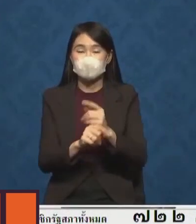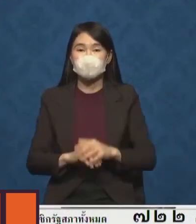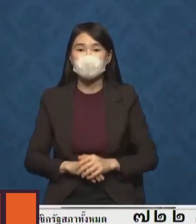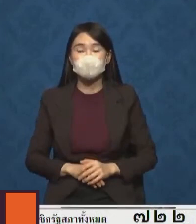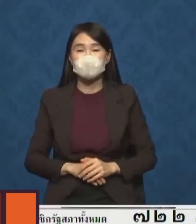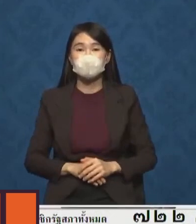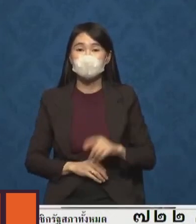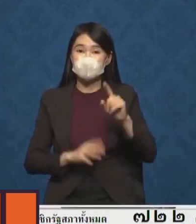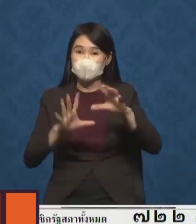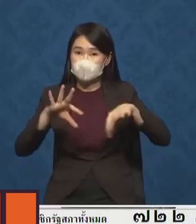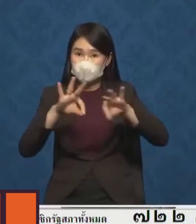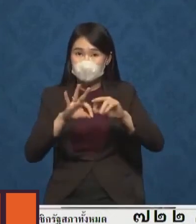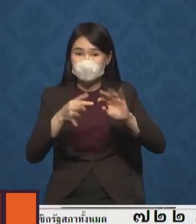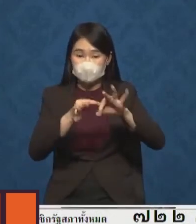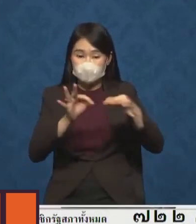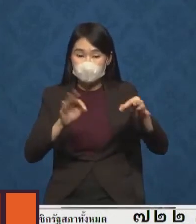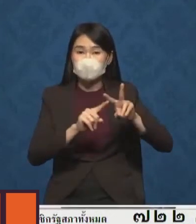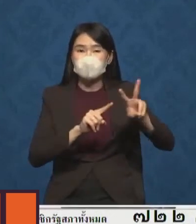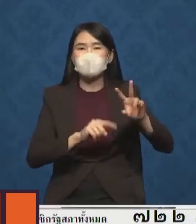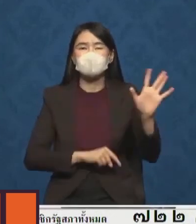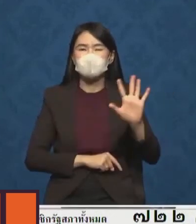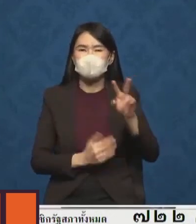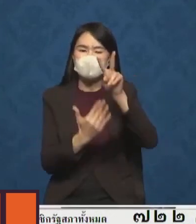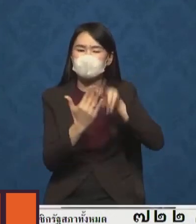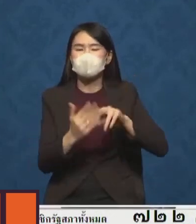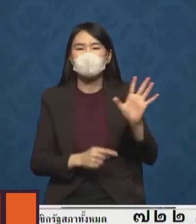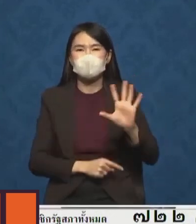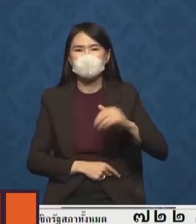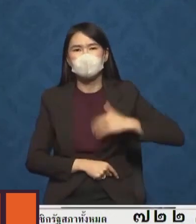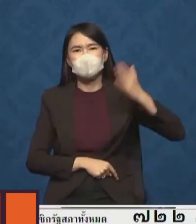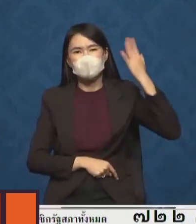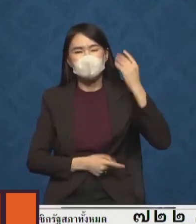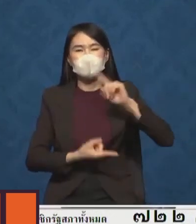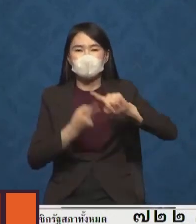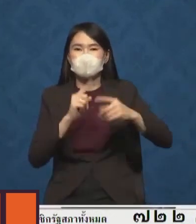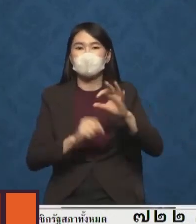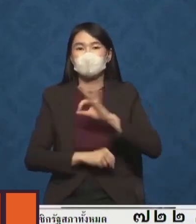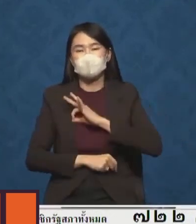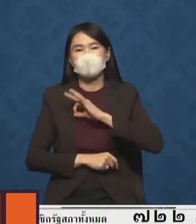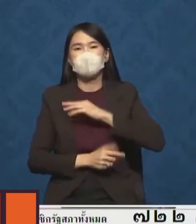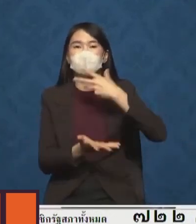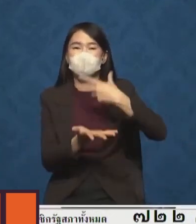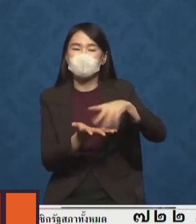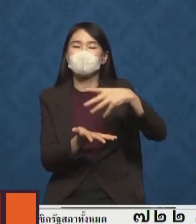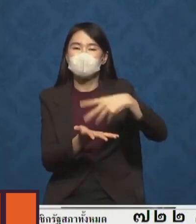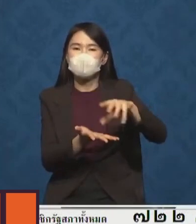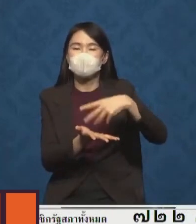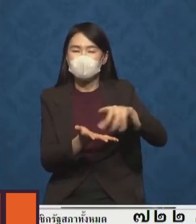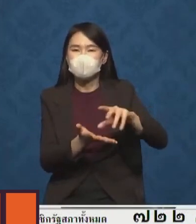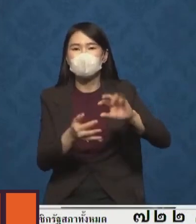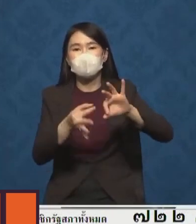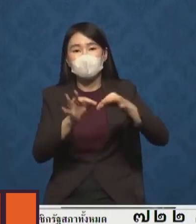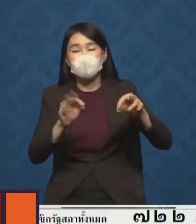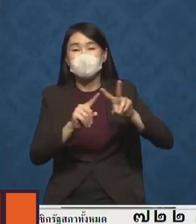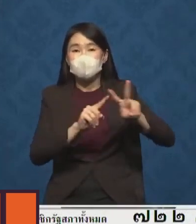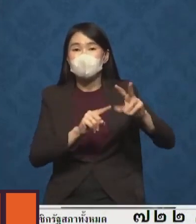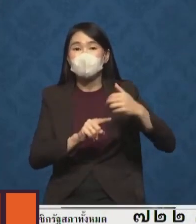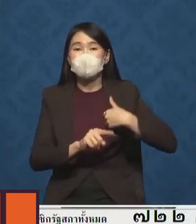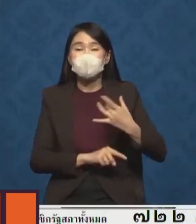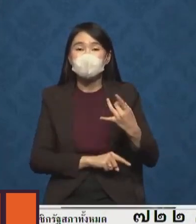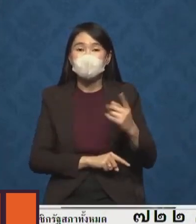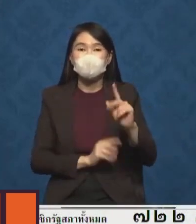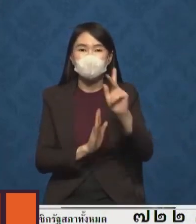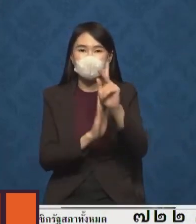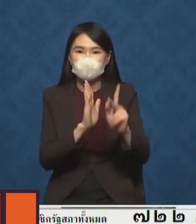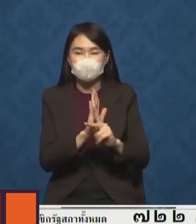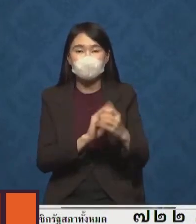ไม่จำเป็ตองอ่านวักสองนะครับเพระว่าในหายวนที่ผ่านมาก็มีเพอนสมาชิอภิปรายกมาพอสมควรวาวักสองที่บอกว่ากฎ